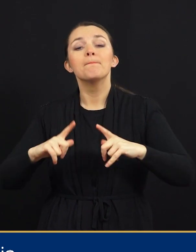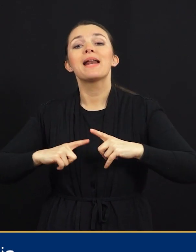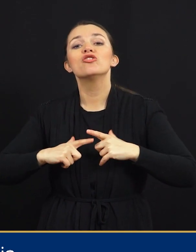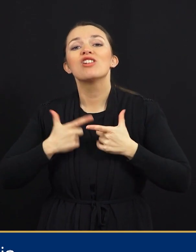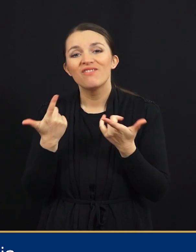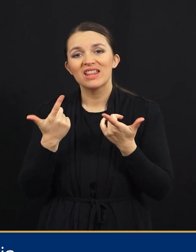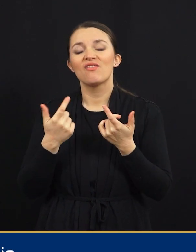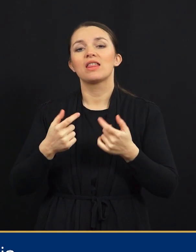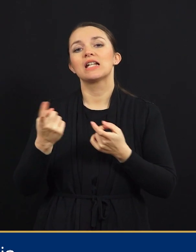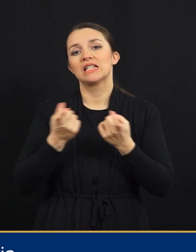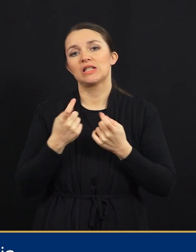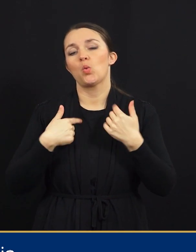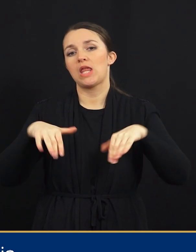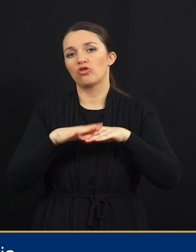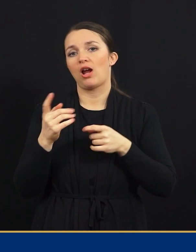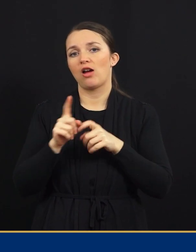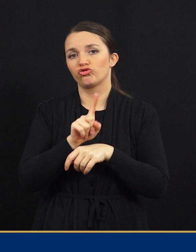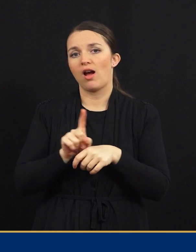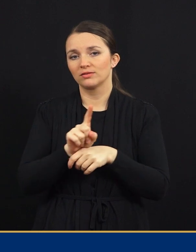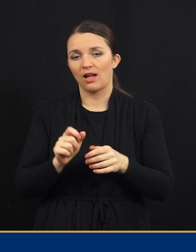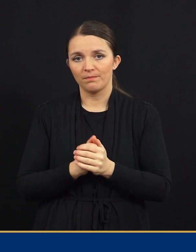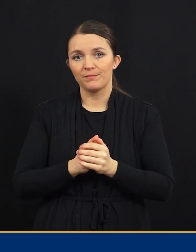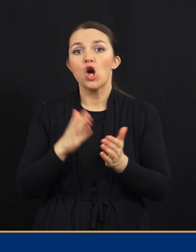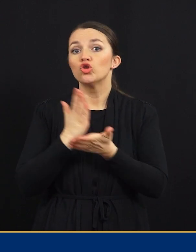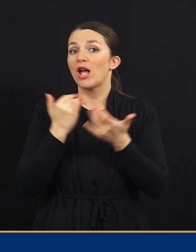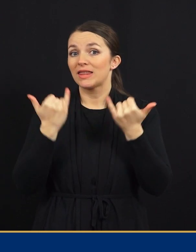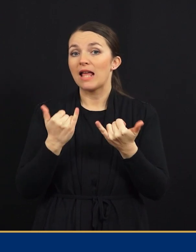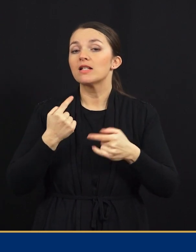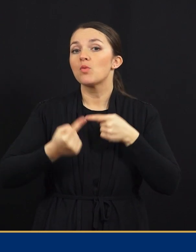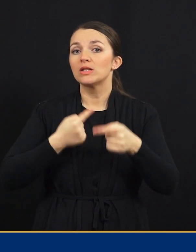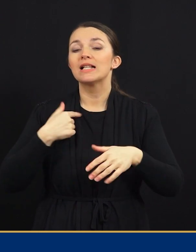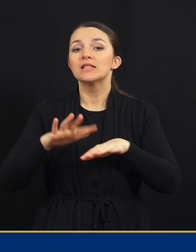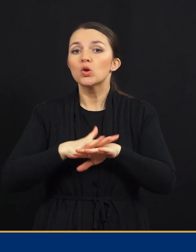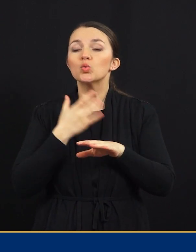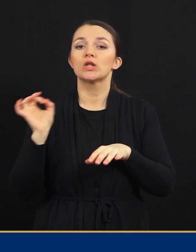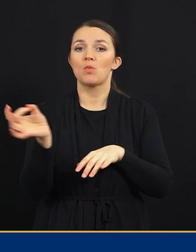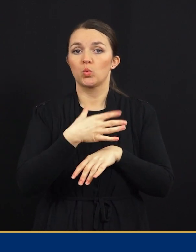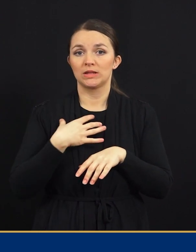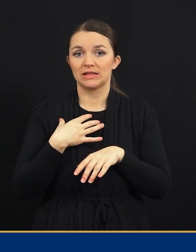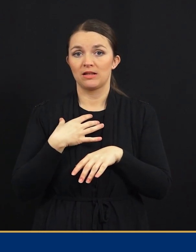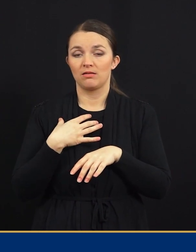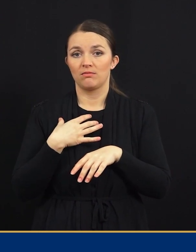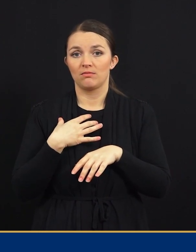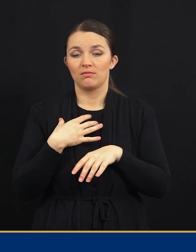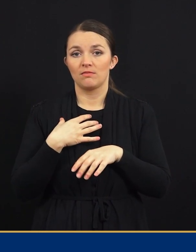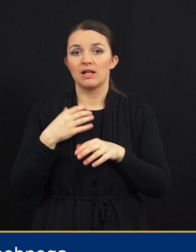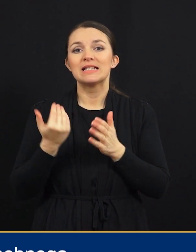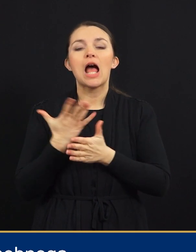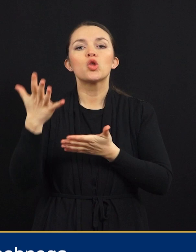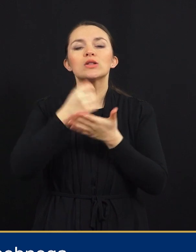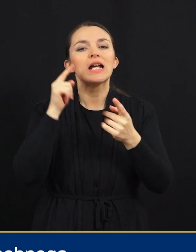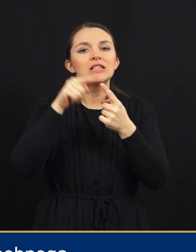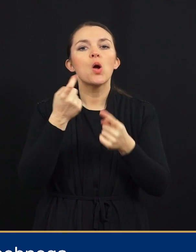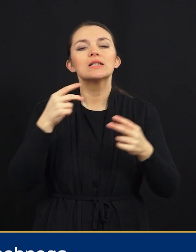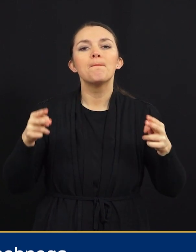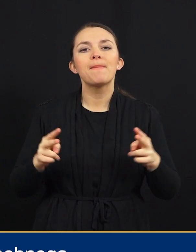preživetveni izziv našega časa. Že danes posledice čutimo vsi. Za dosego cilja